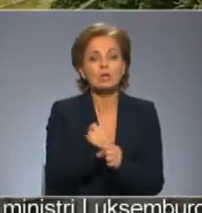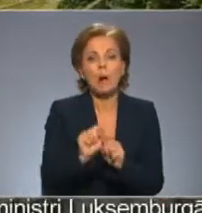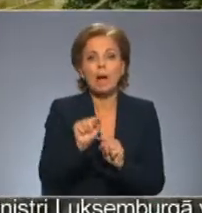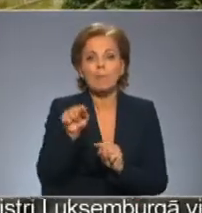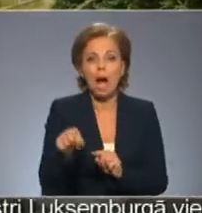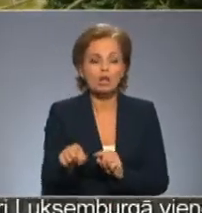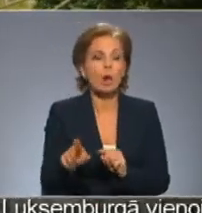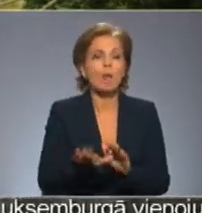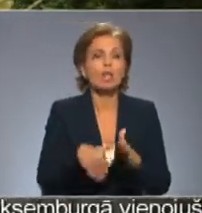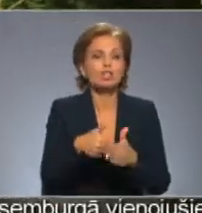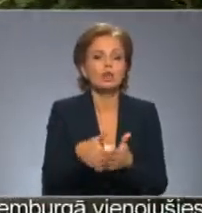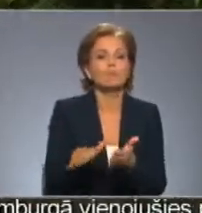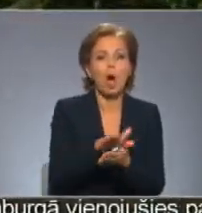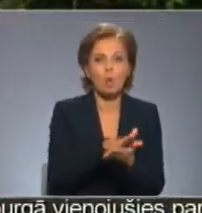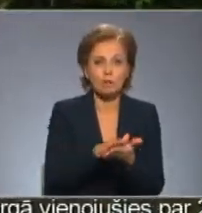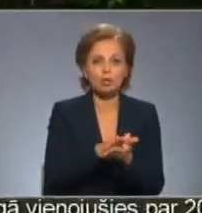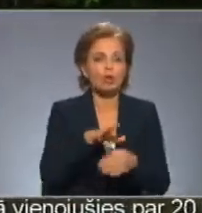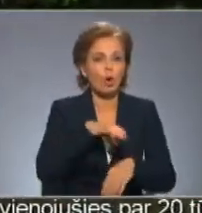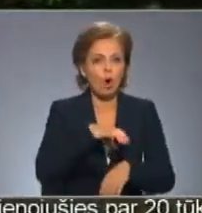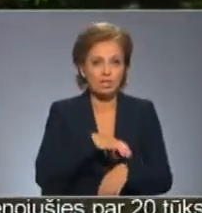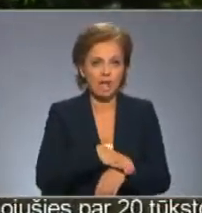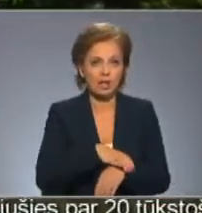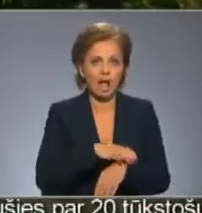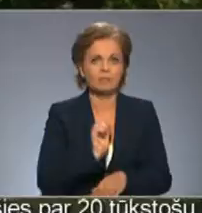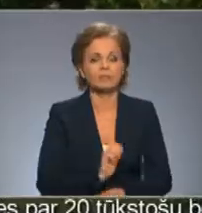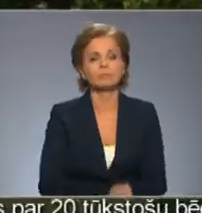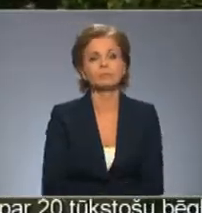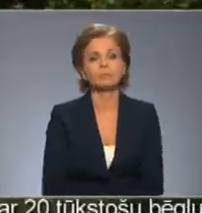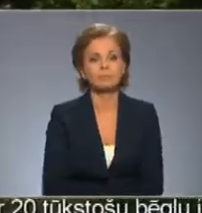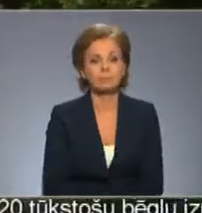šim nav bijuši konstatēti. Odita Krenberga, Aigars Kovaļevskis, Latvijas televīzija.